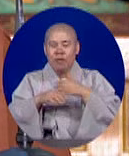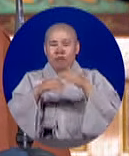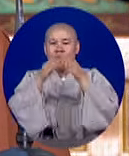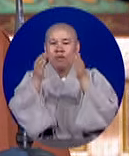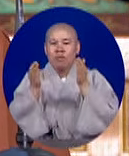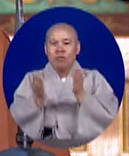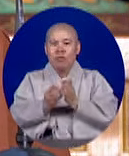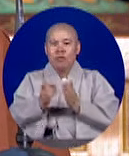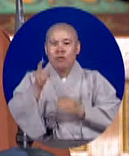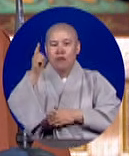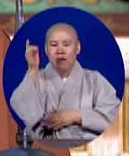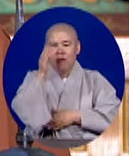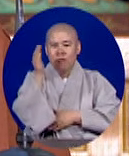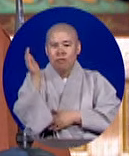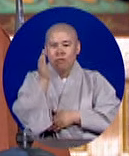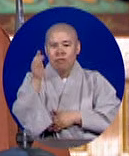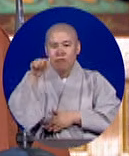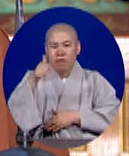공하다.